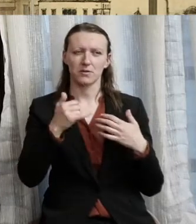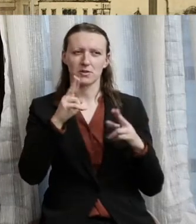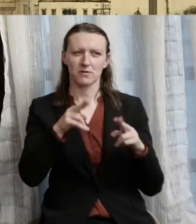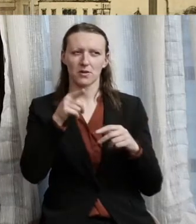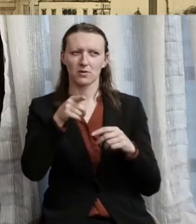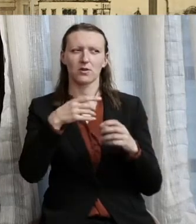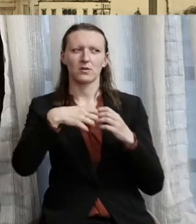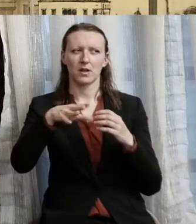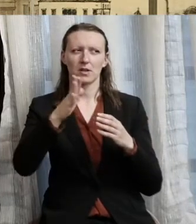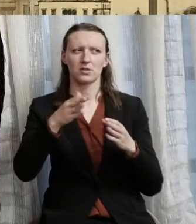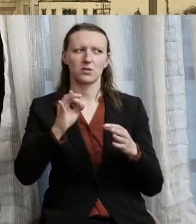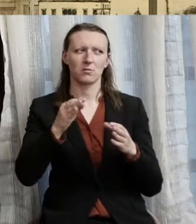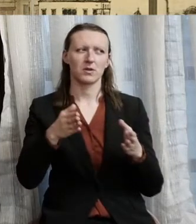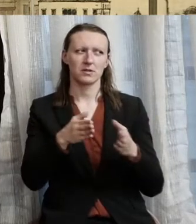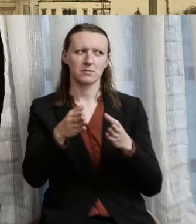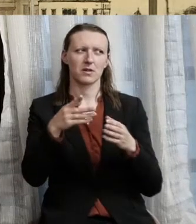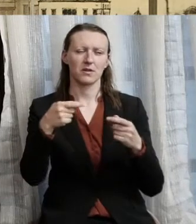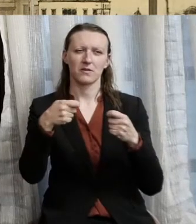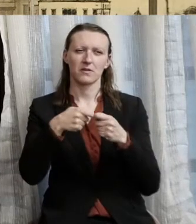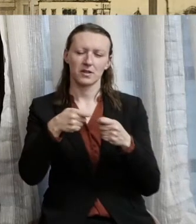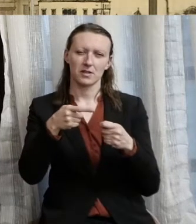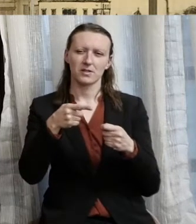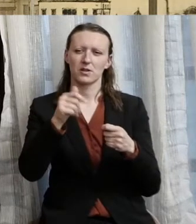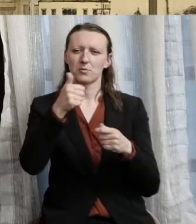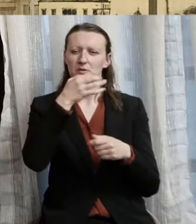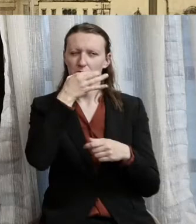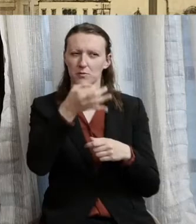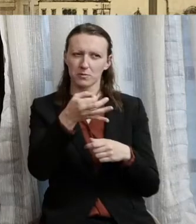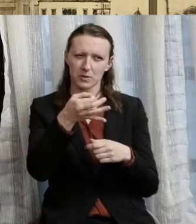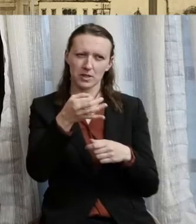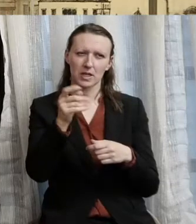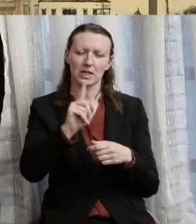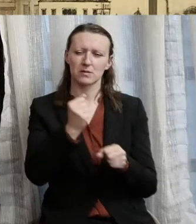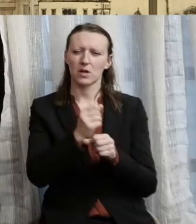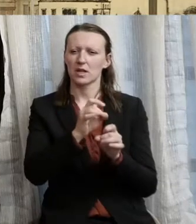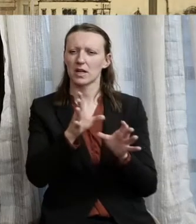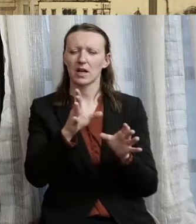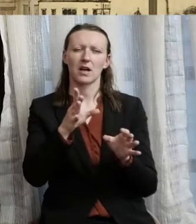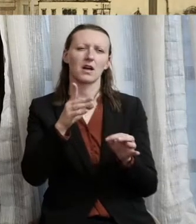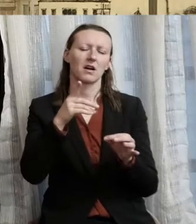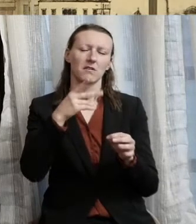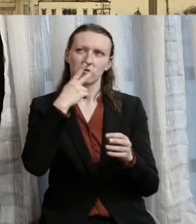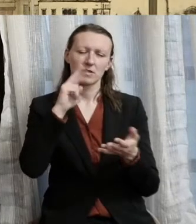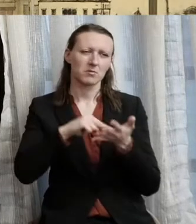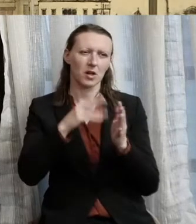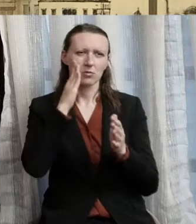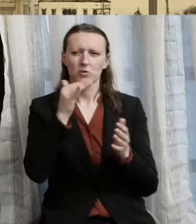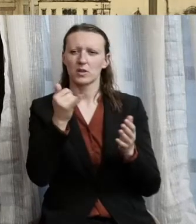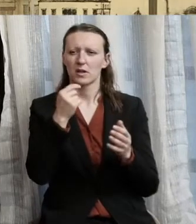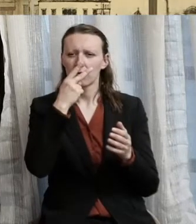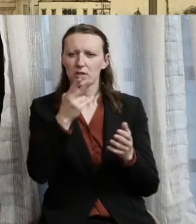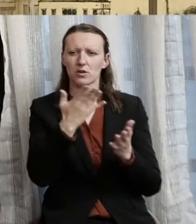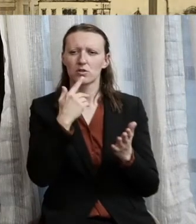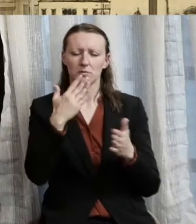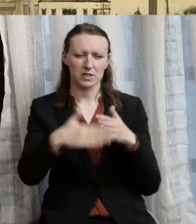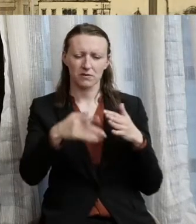zaista to dalje ići u dobrom smjeru. Što se tiče prvog pitanja, nismo radili nikakve simulacije, jer vidjet ćemo